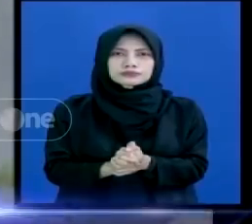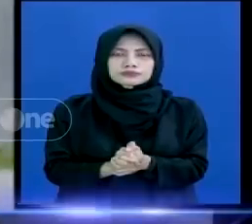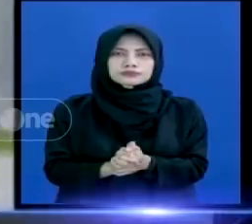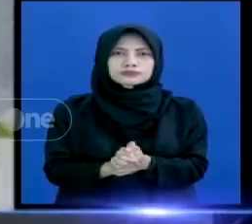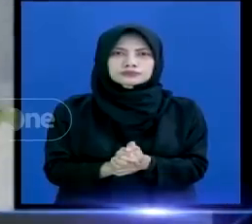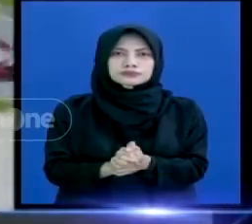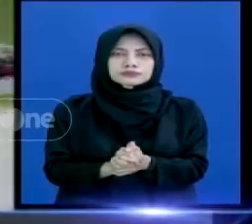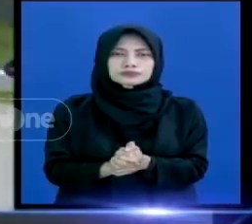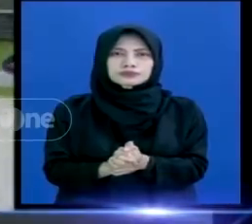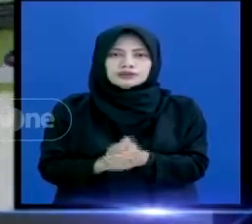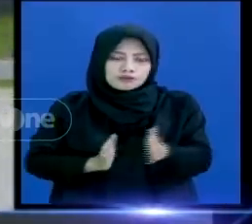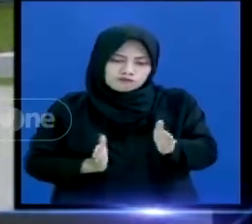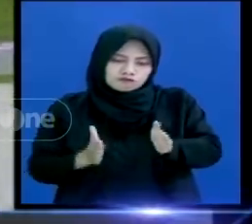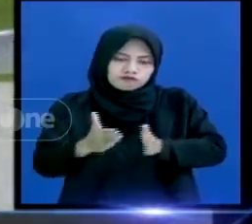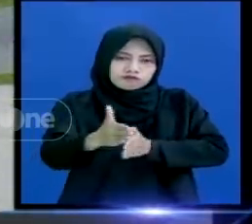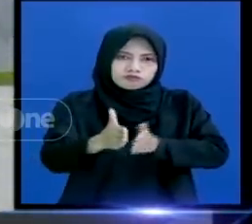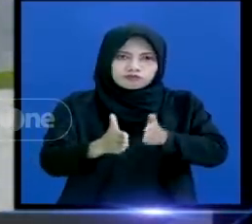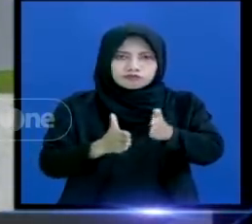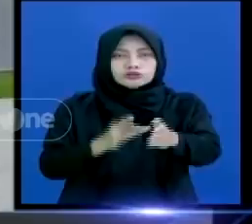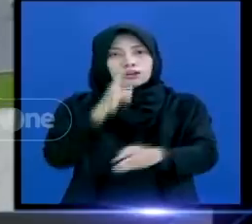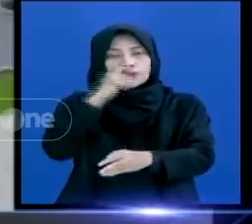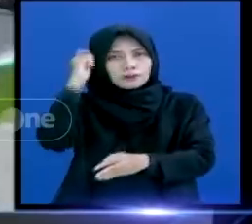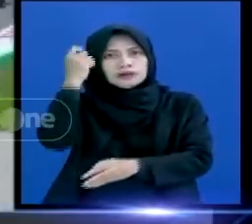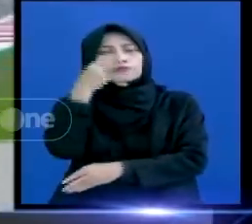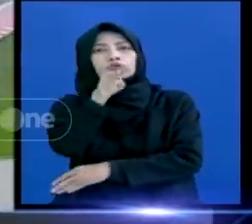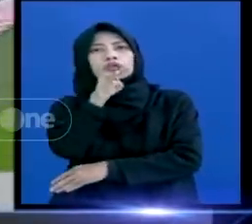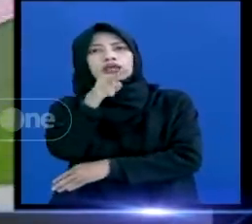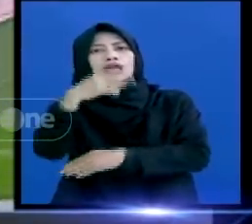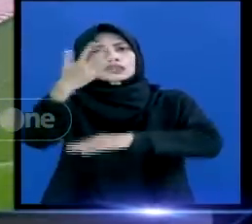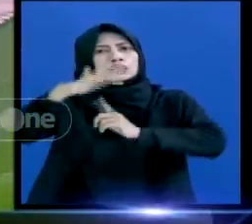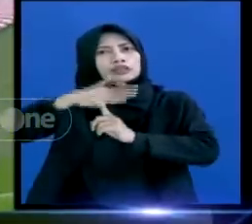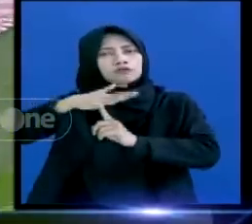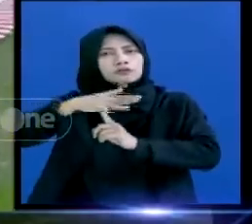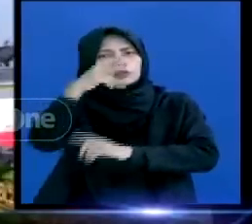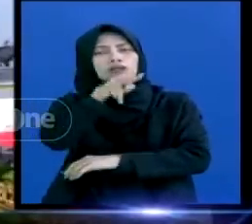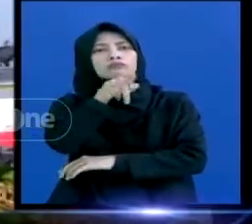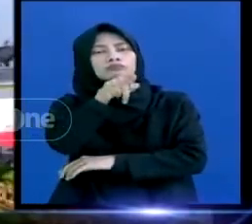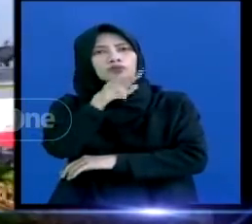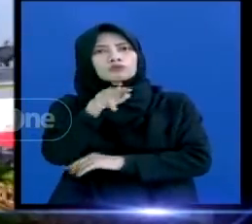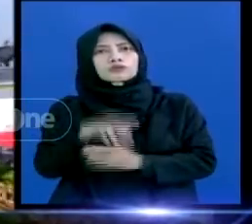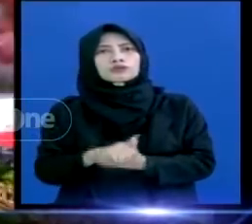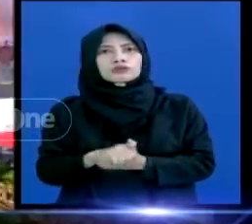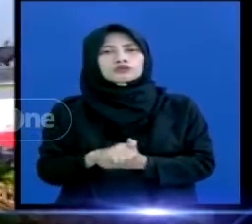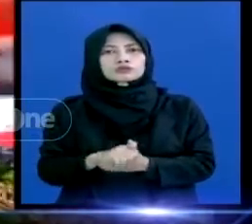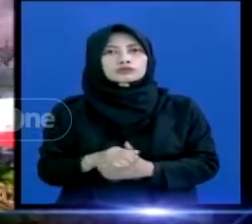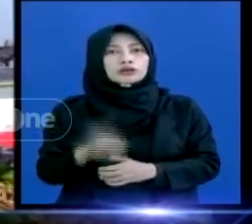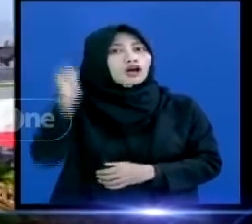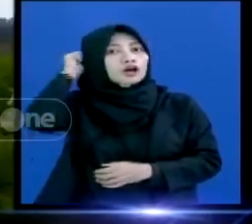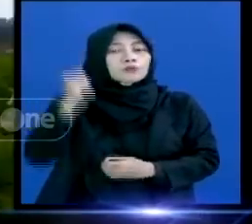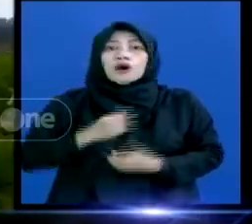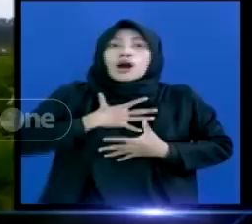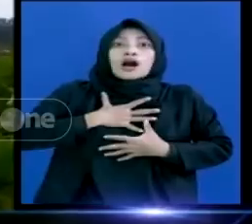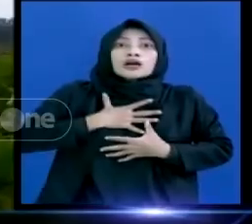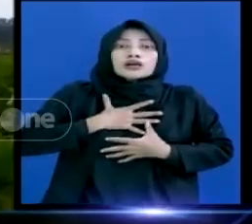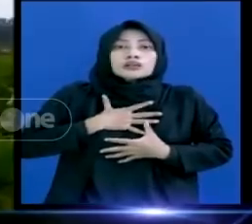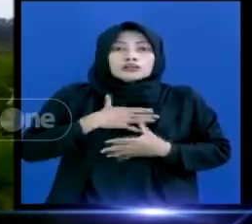Malaysia, kedua orang tua Afriza menyaksikannya lewat layar televisi. Tak pelak, ibunda Afriza sempat